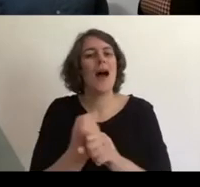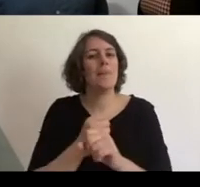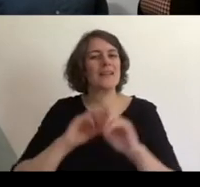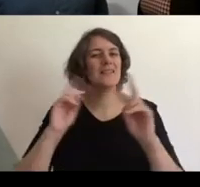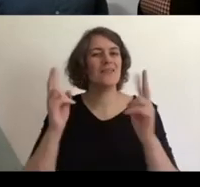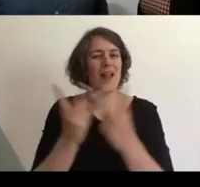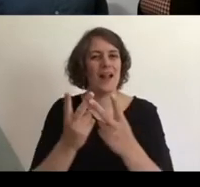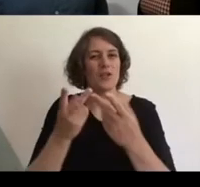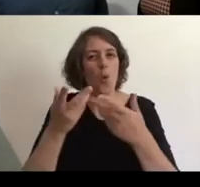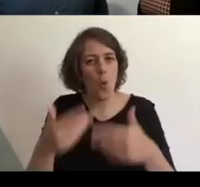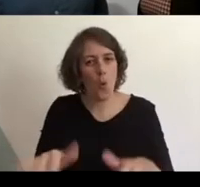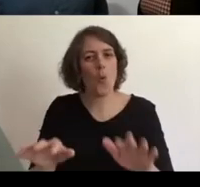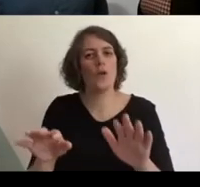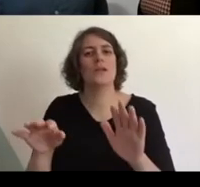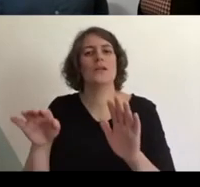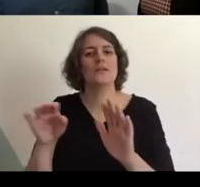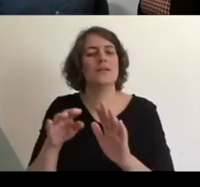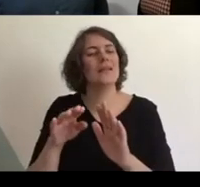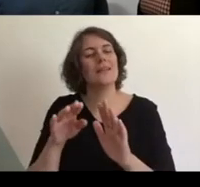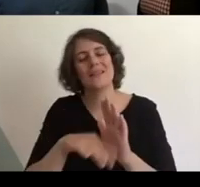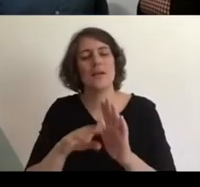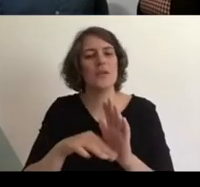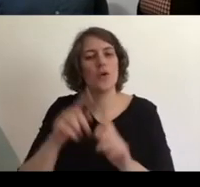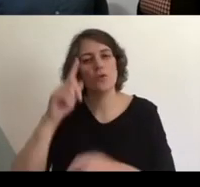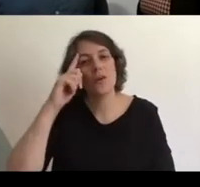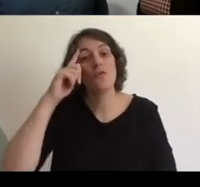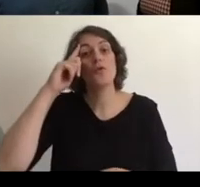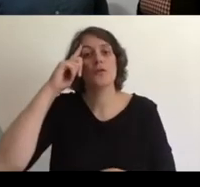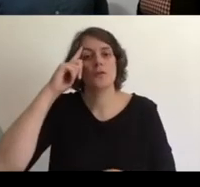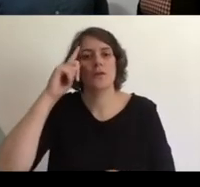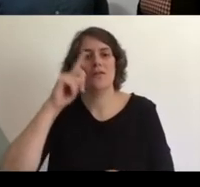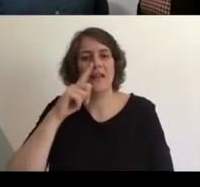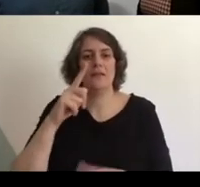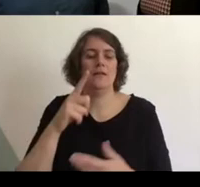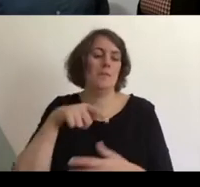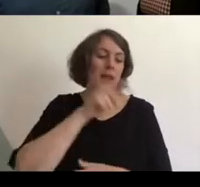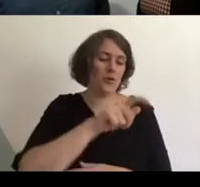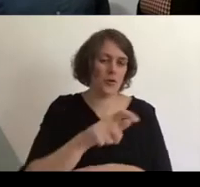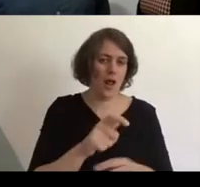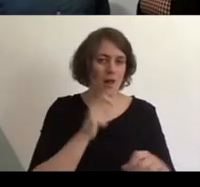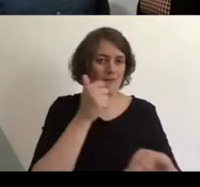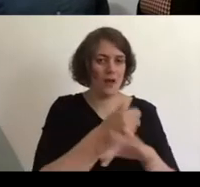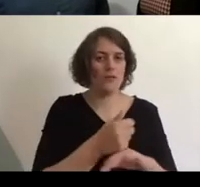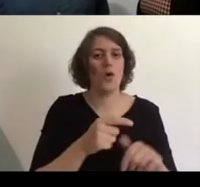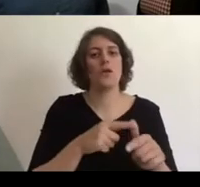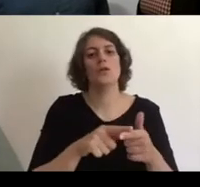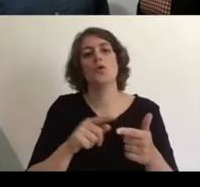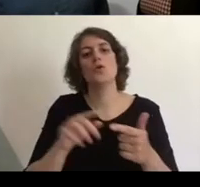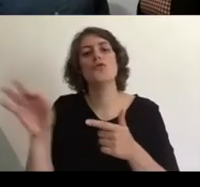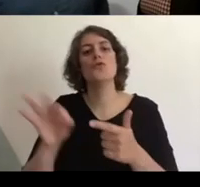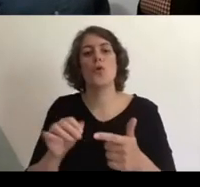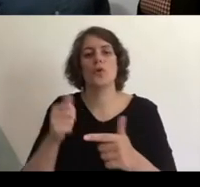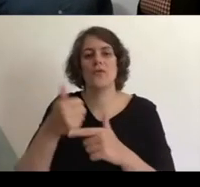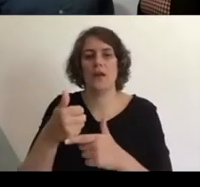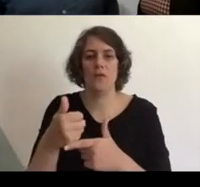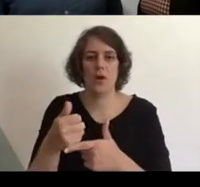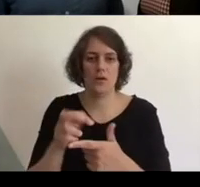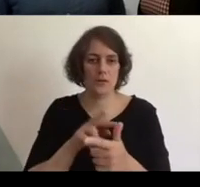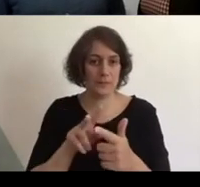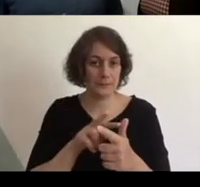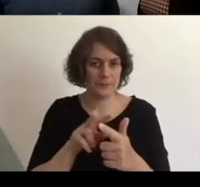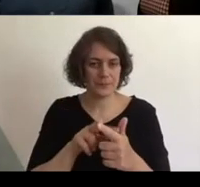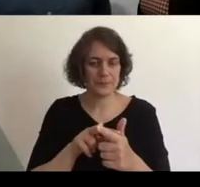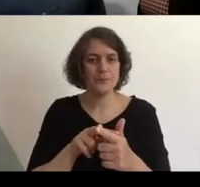wir Führungsverantwortliche und Personalverantwortliche haben, die sich wirklich mit diesen Aspekten